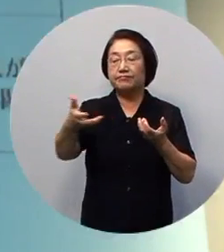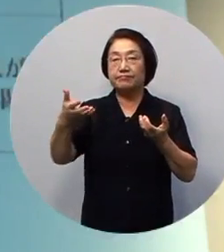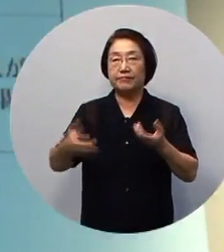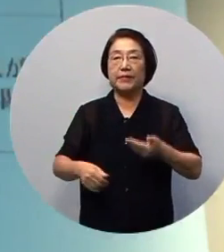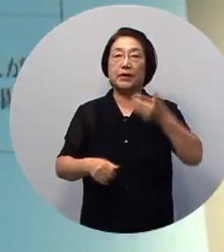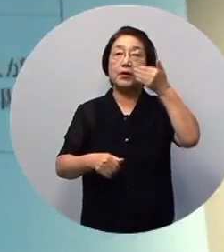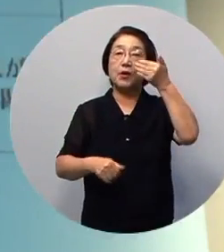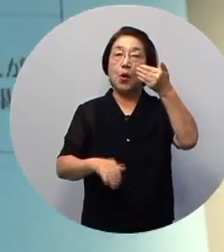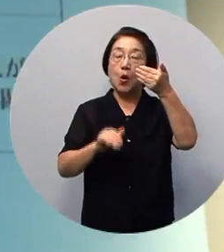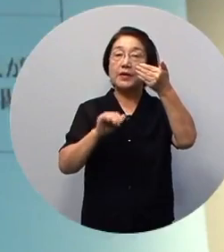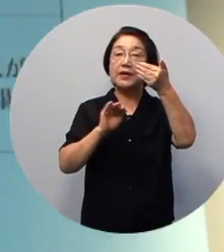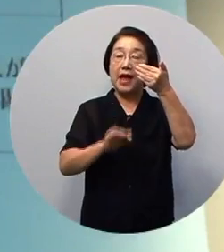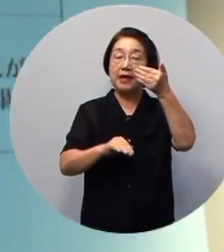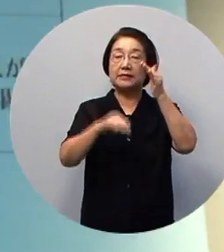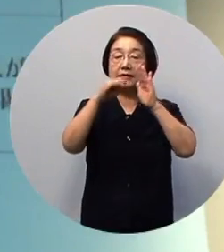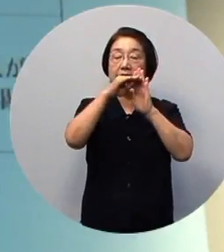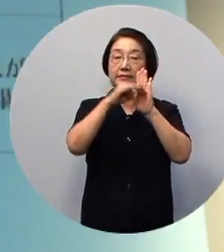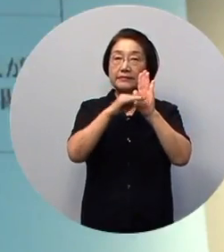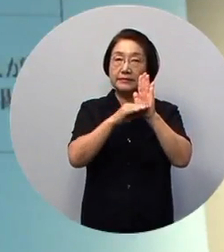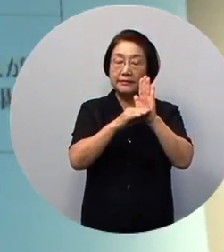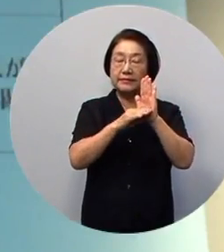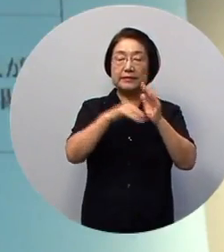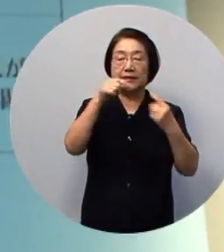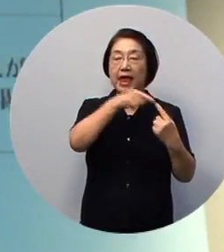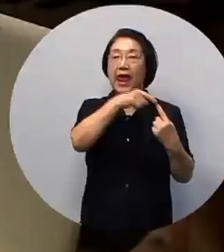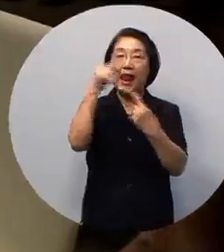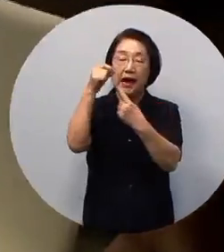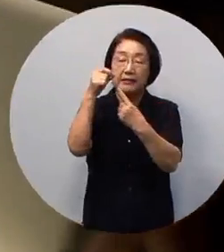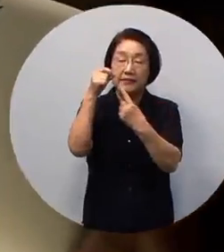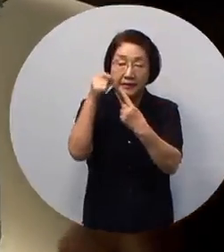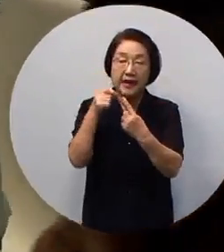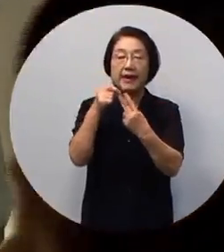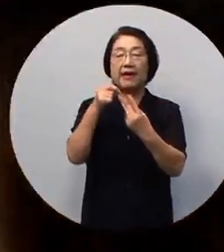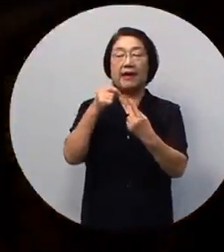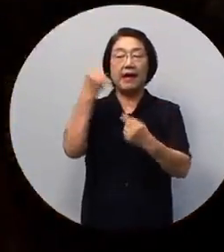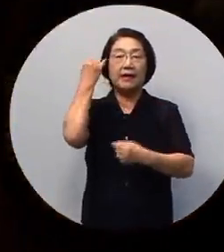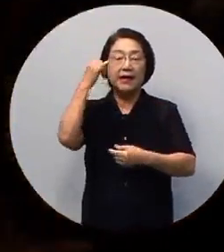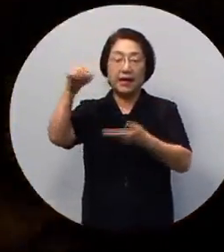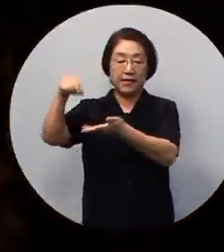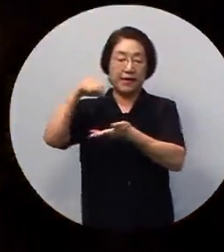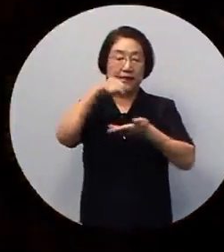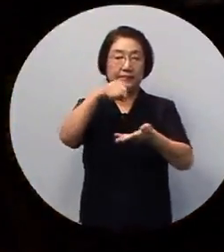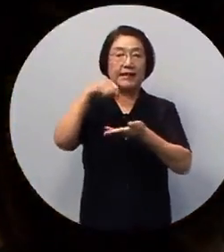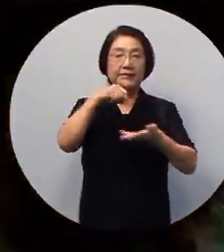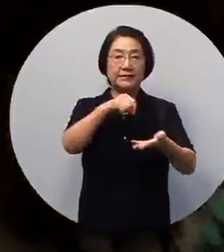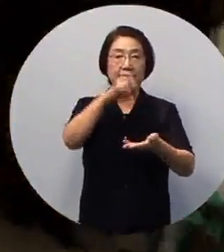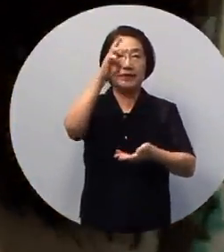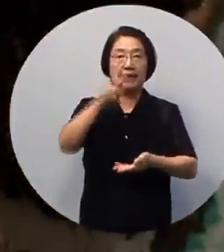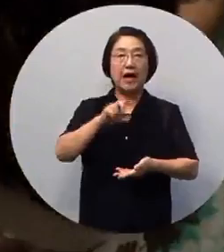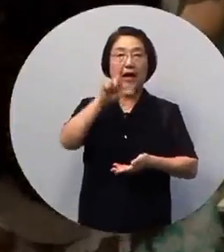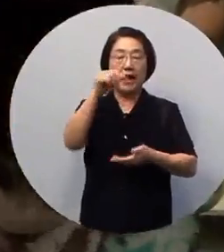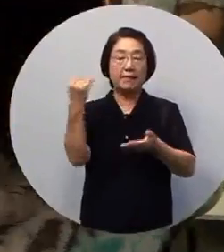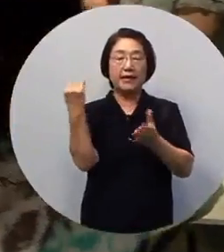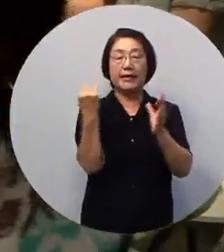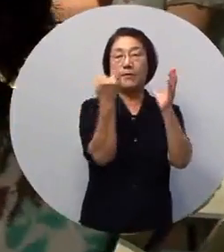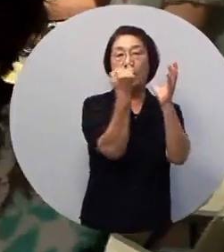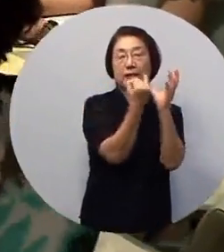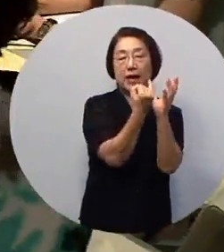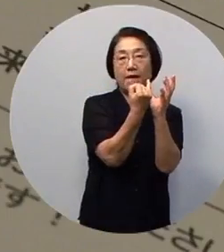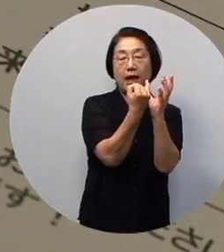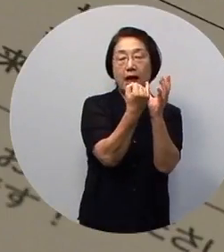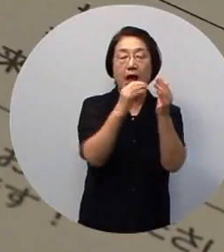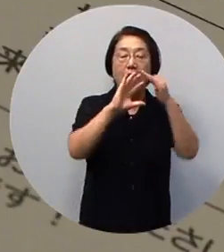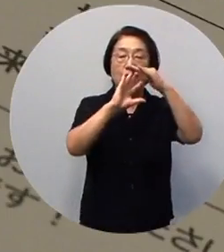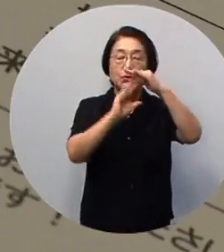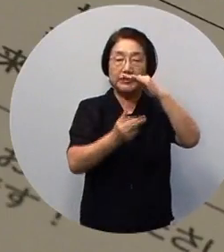マの中から1つ選んで意見を出し合います。川上リポーターが入れてもらったグループのトークテーマは、藤